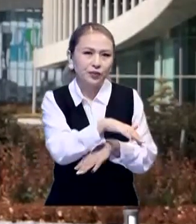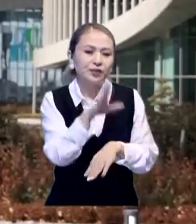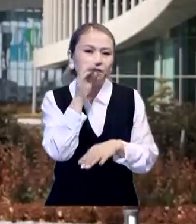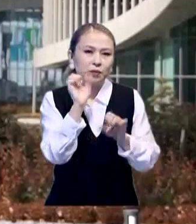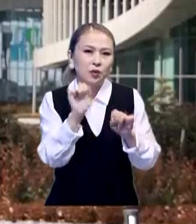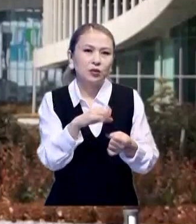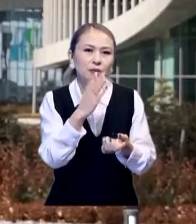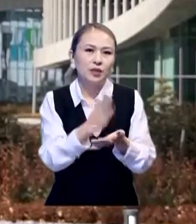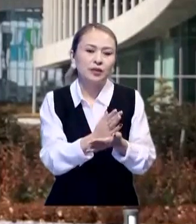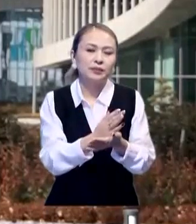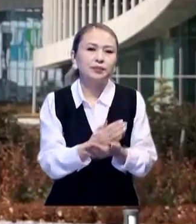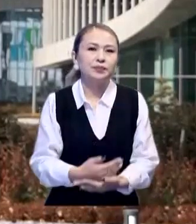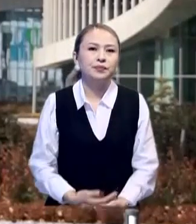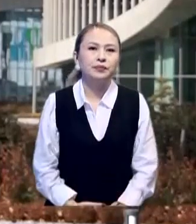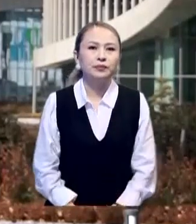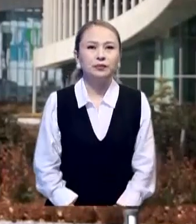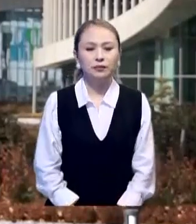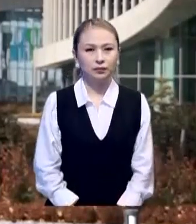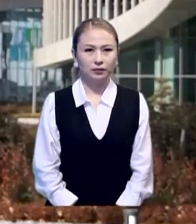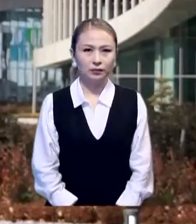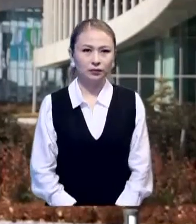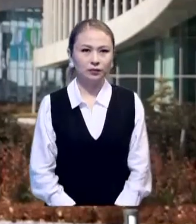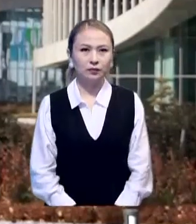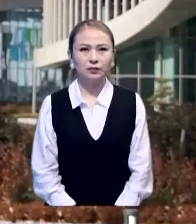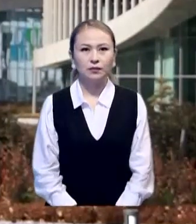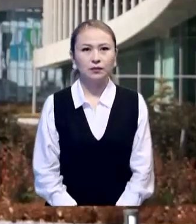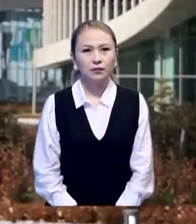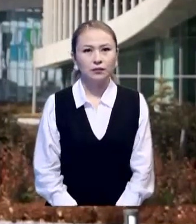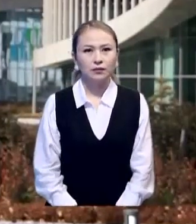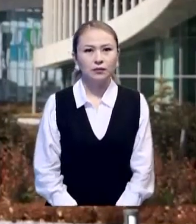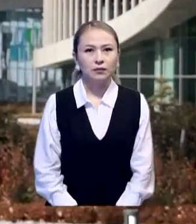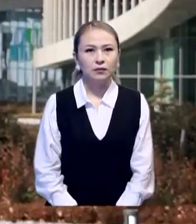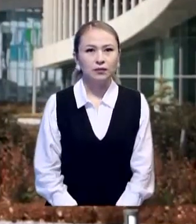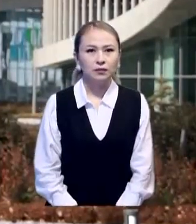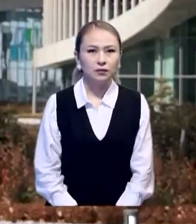еселеп арттырады. Рауан Мыңбаев, 24 KZ, Өзбекстаннан.